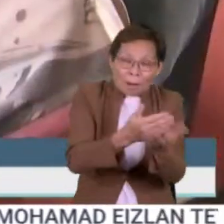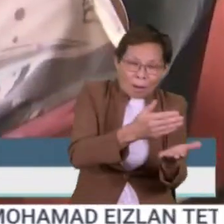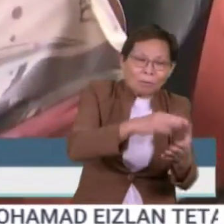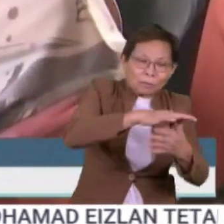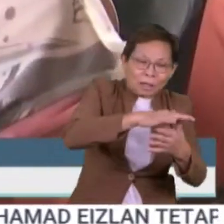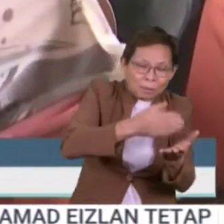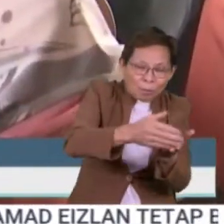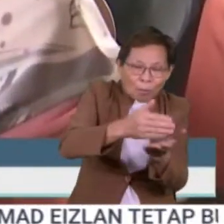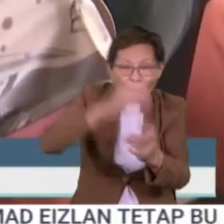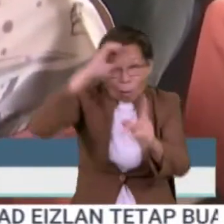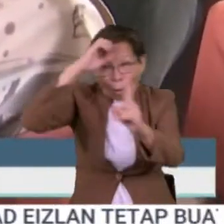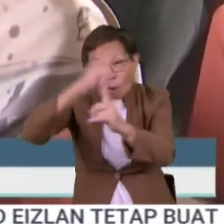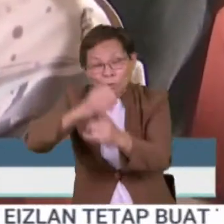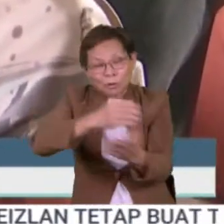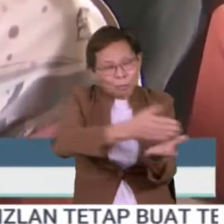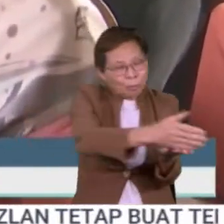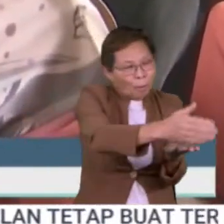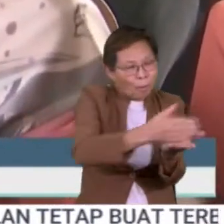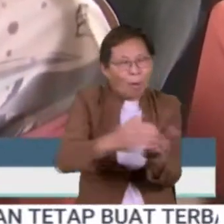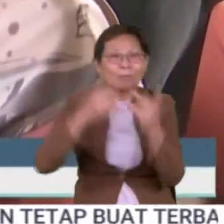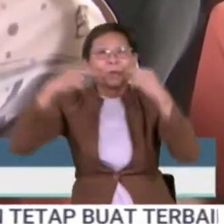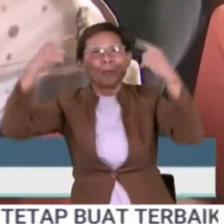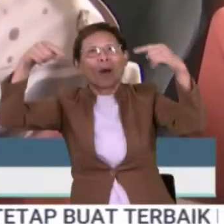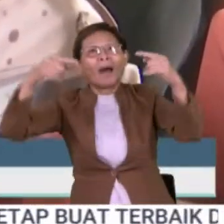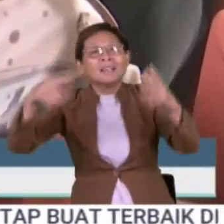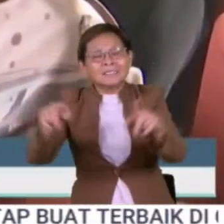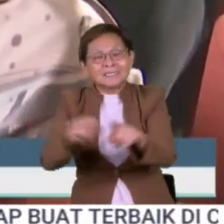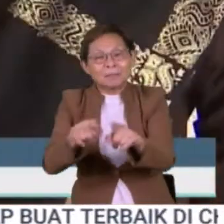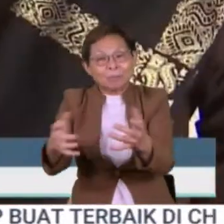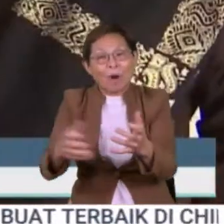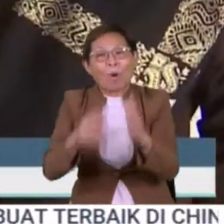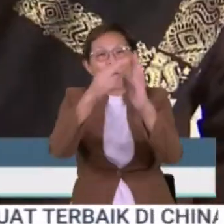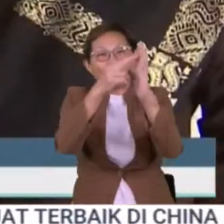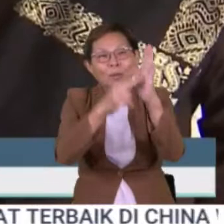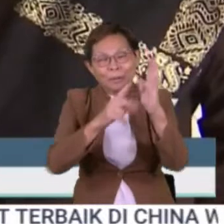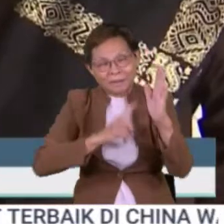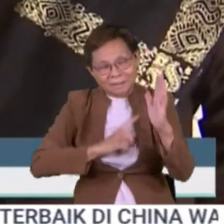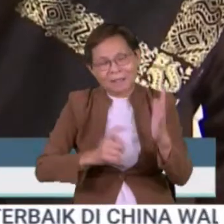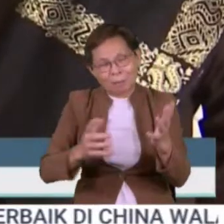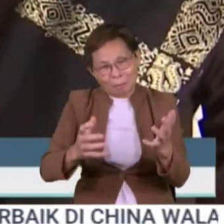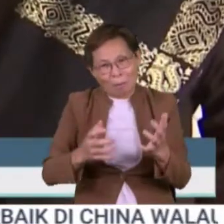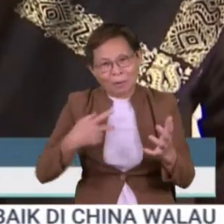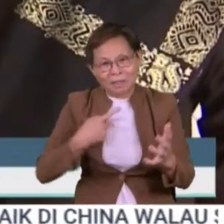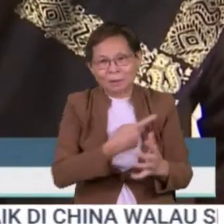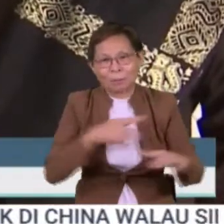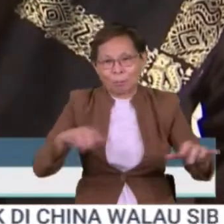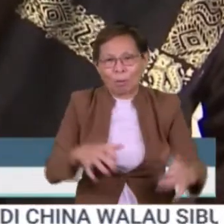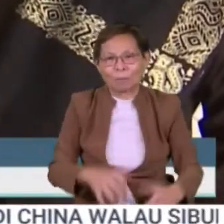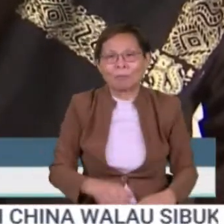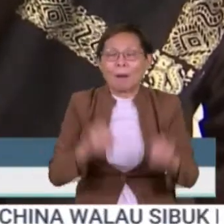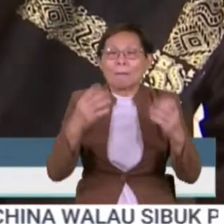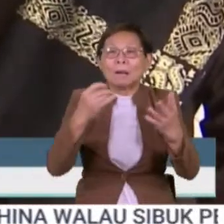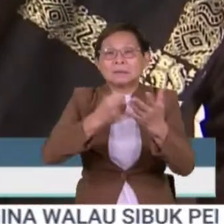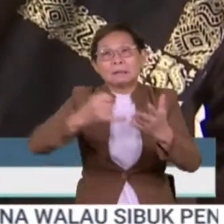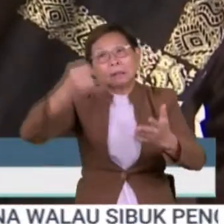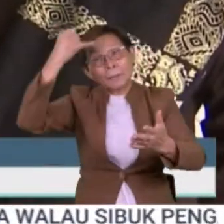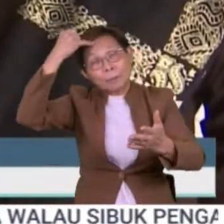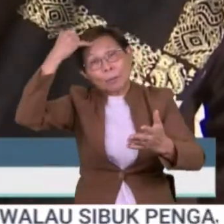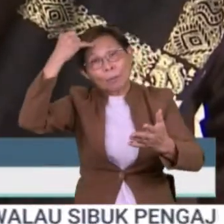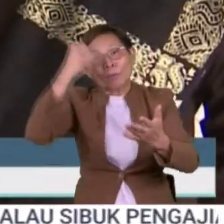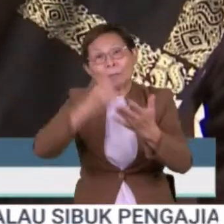korban agar objektif pembagian tercapai seperti dikendaki Syariah telah memberi banyak ilmu pengetahuan